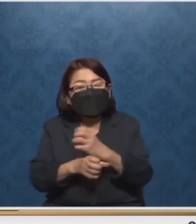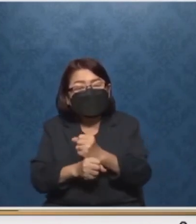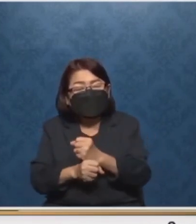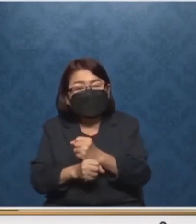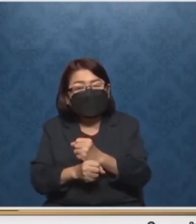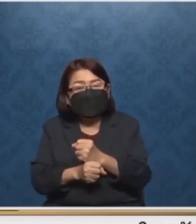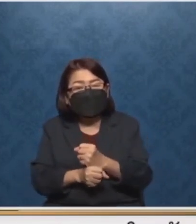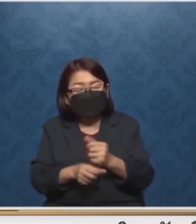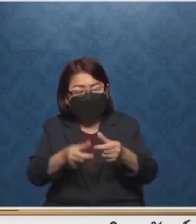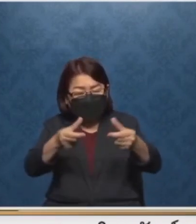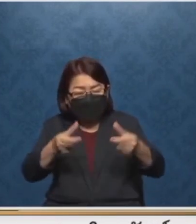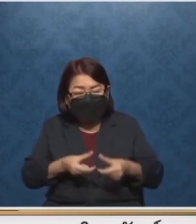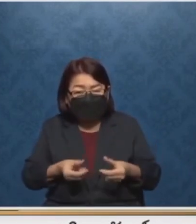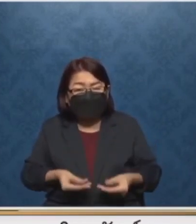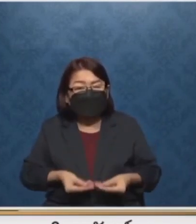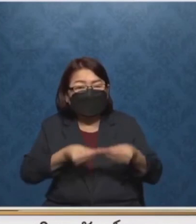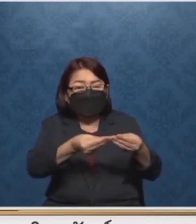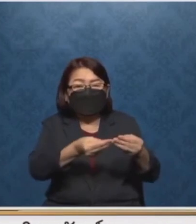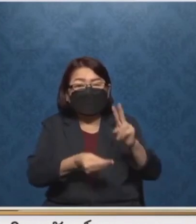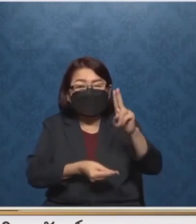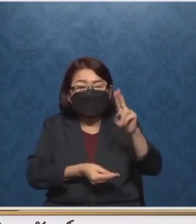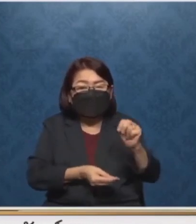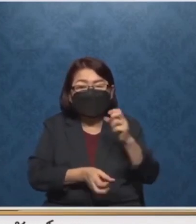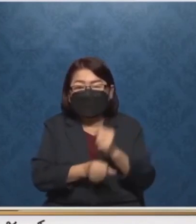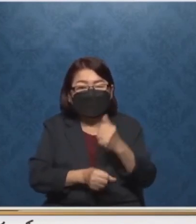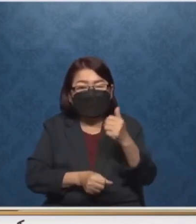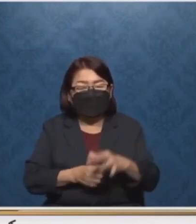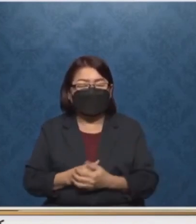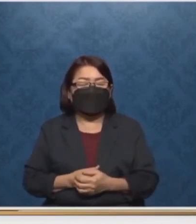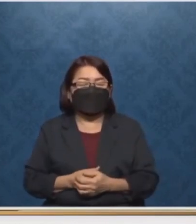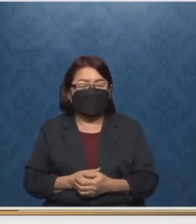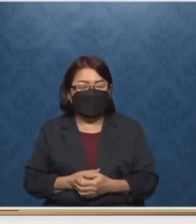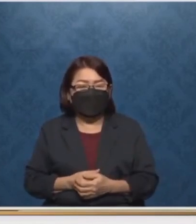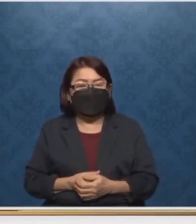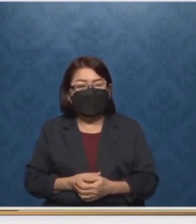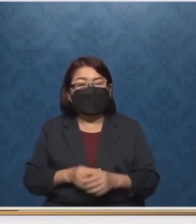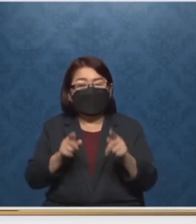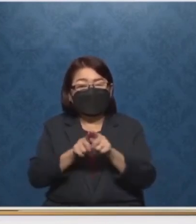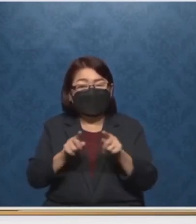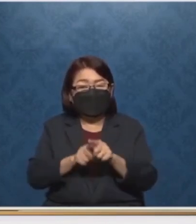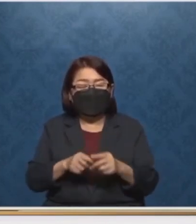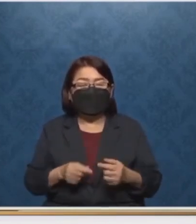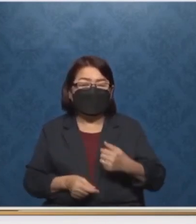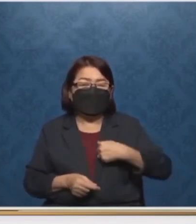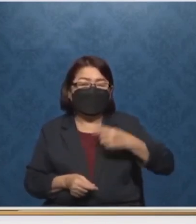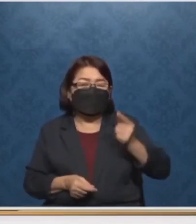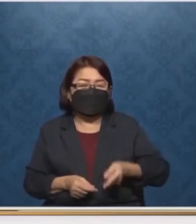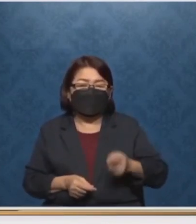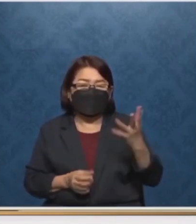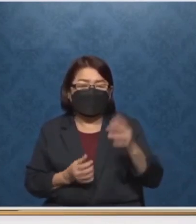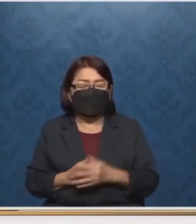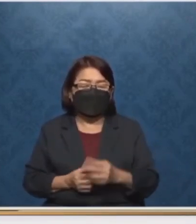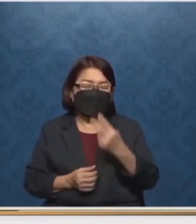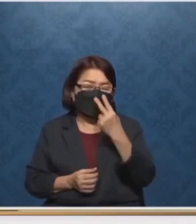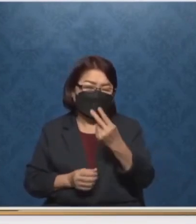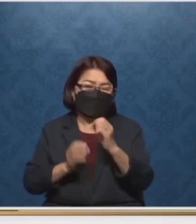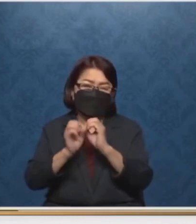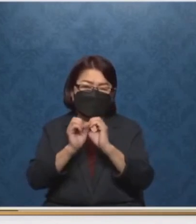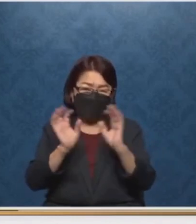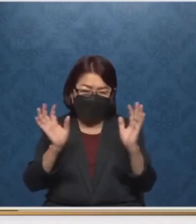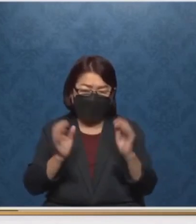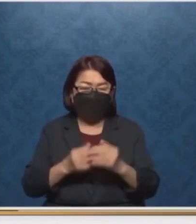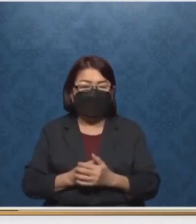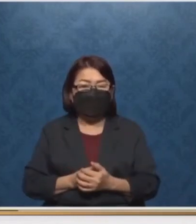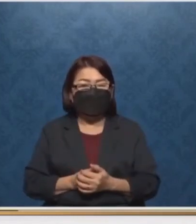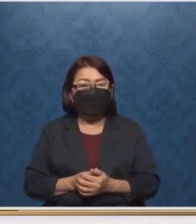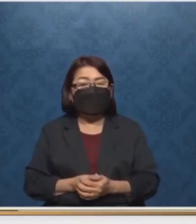ทำรายงานยื่นต่อสหประชาชาติได้อีกทั้งค่ะท่านประธานความไม่จริงใจได้แสดงออกมาอย่างเป็นรูปธรรม